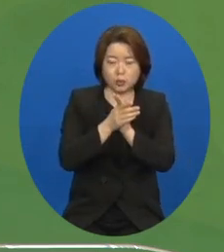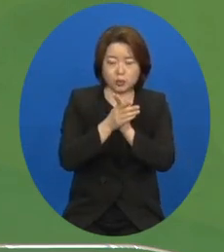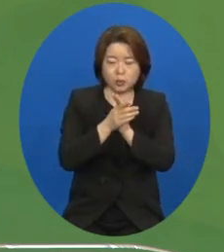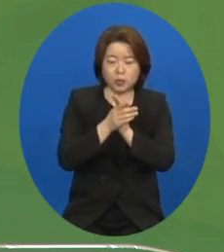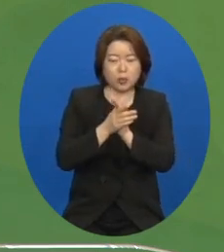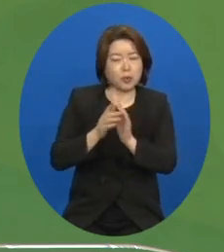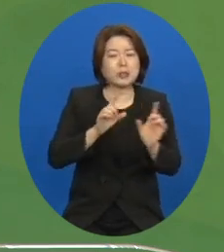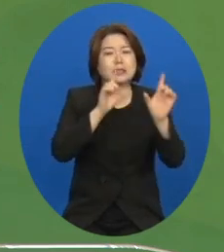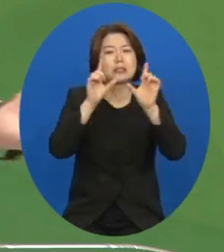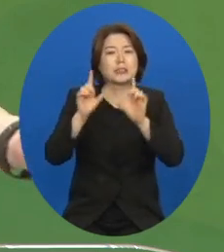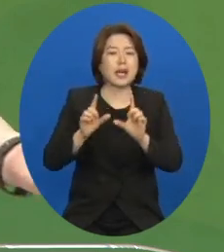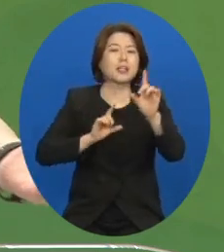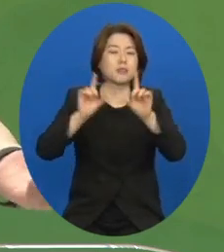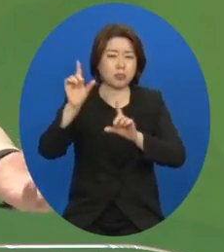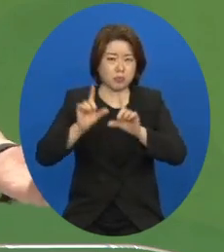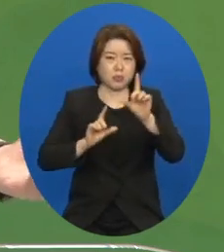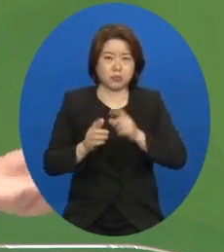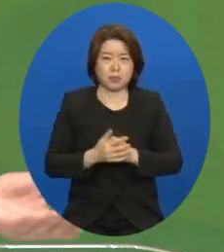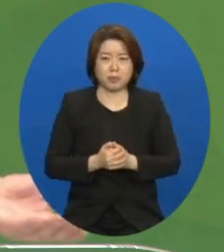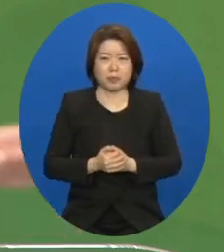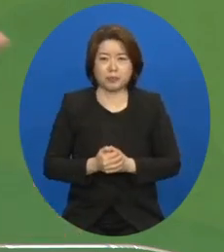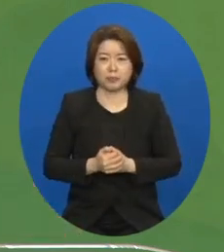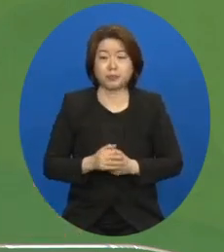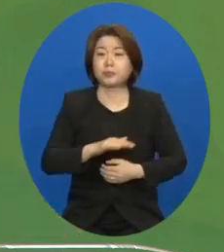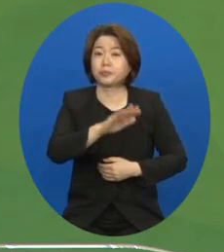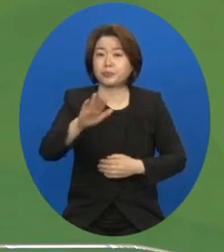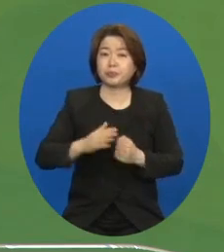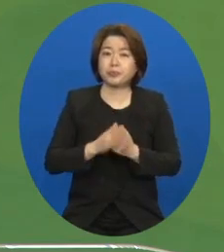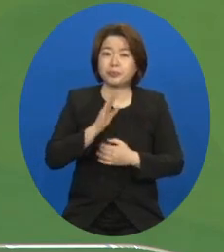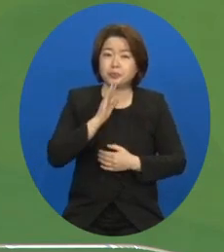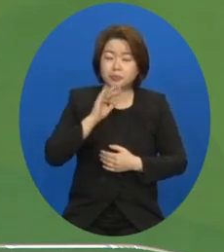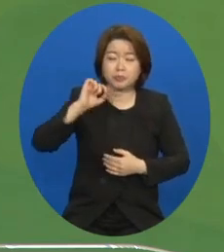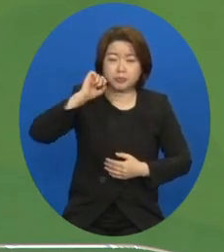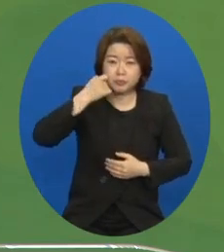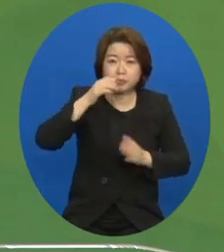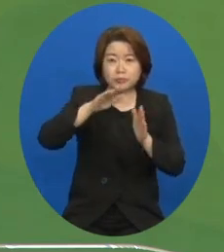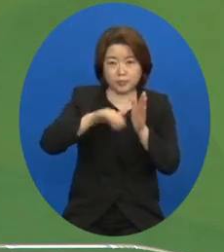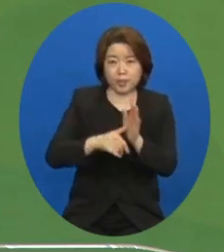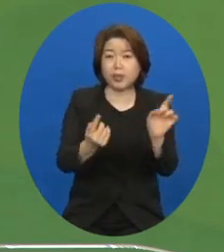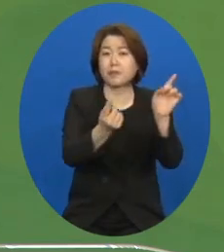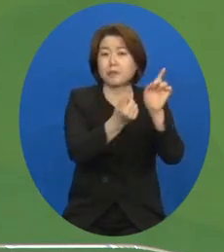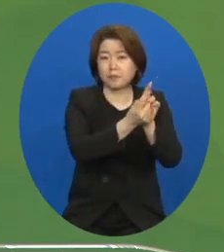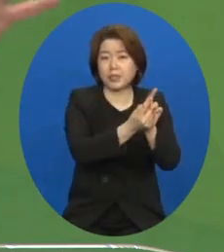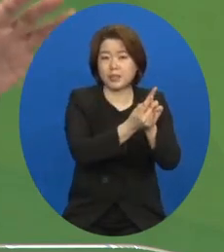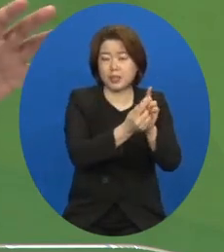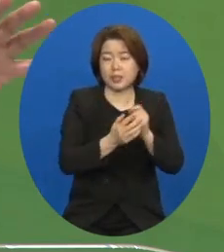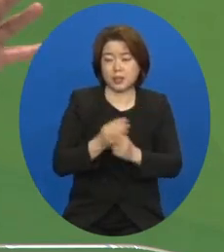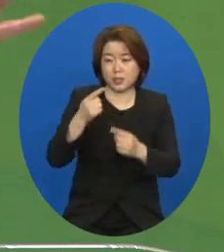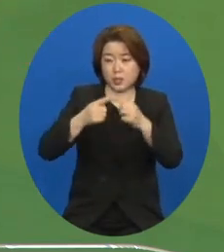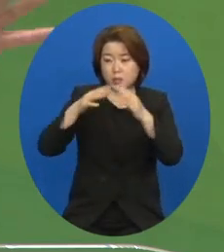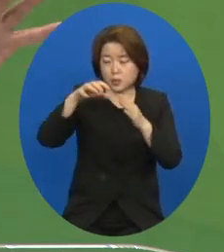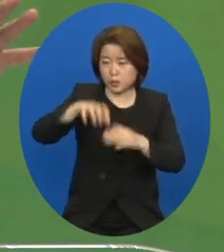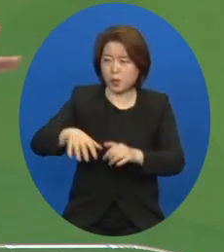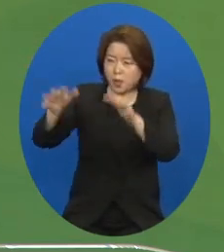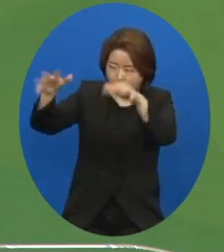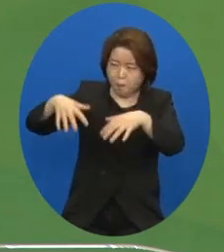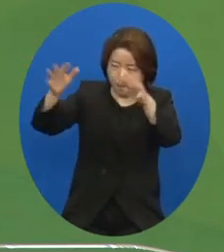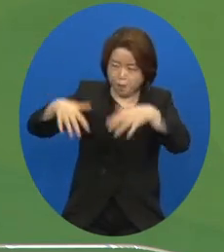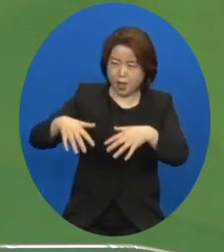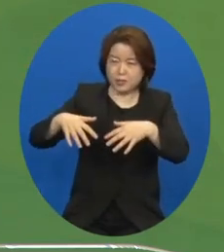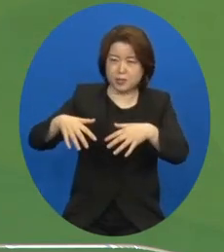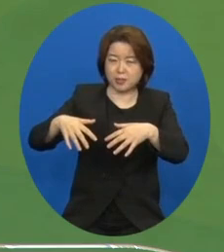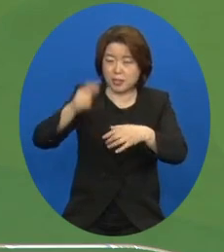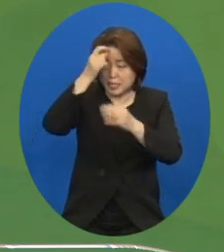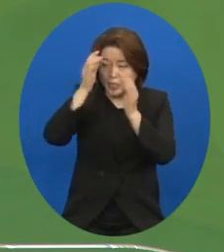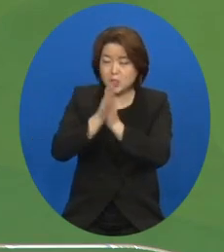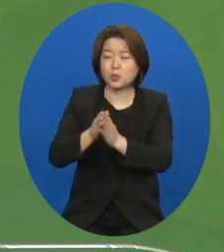겁니다. 우리가 참 어려운 때를 맞아서 교회에 와서 기도하시라고 성전 기도를